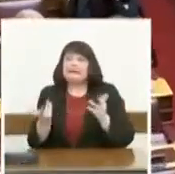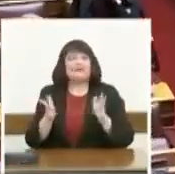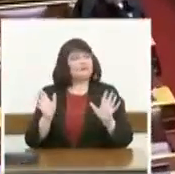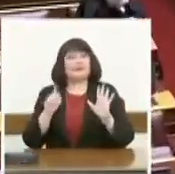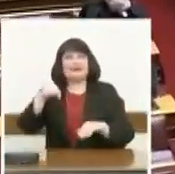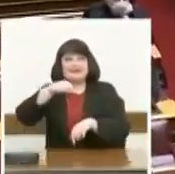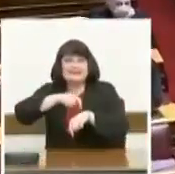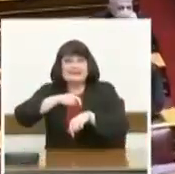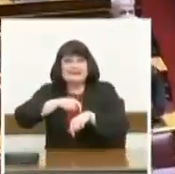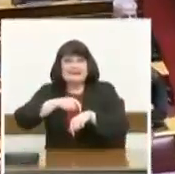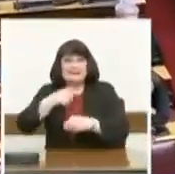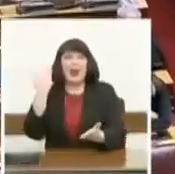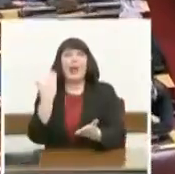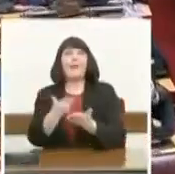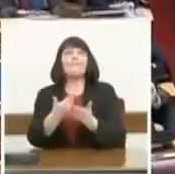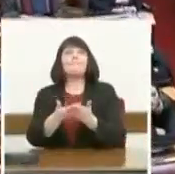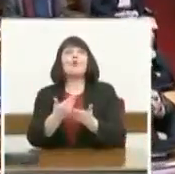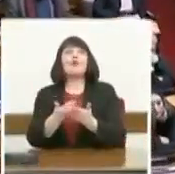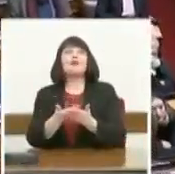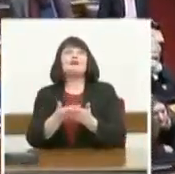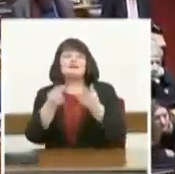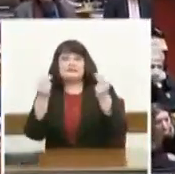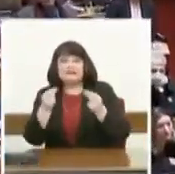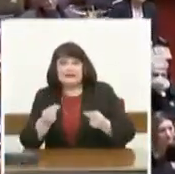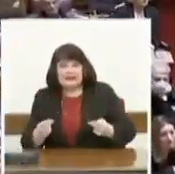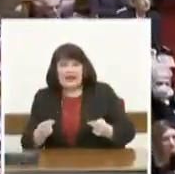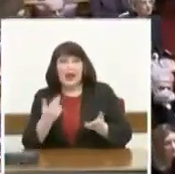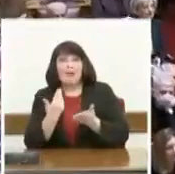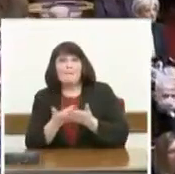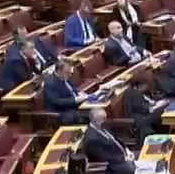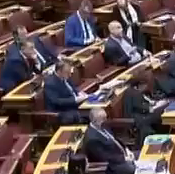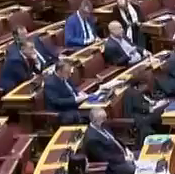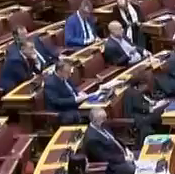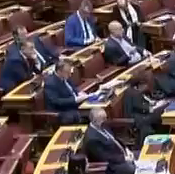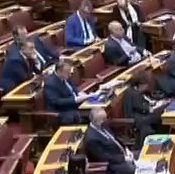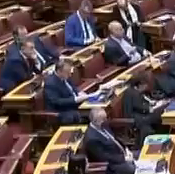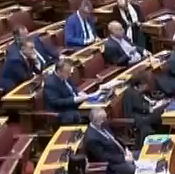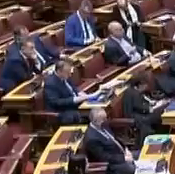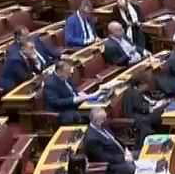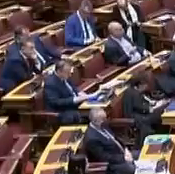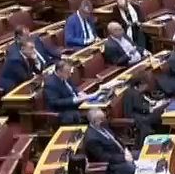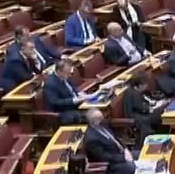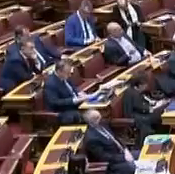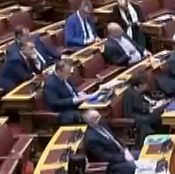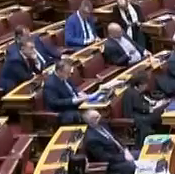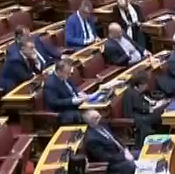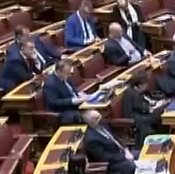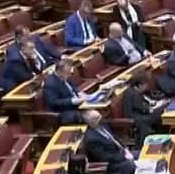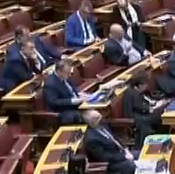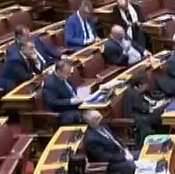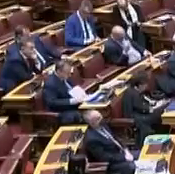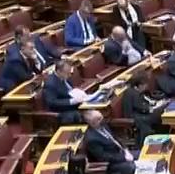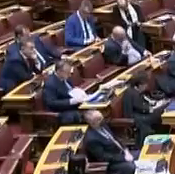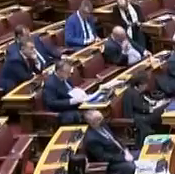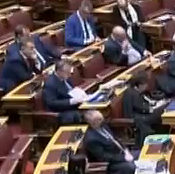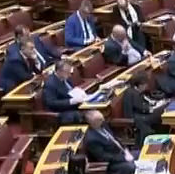Έτσι δεν είναι. Στην Αμερική δεν κάθεται κανείς και να λέει ότι βασιζόμαστε στην ηθική του μικρομεσαίου για να πληρώσει τους φόρους. Ούτε στην Αμερική. Ούτε στην